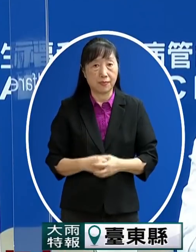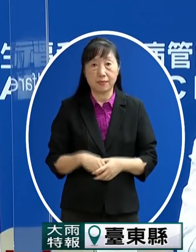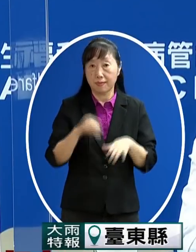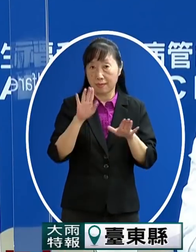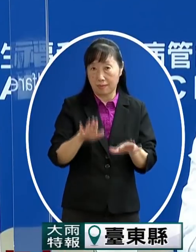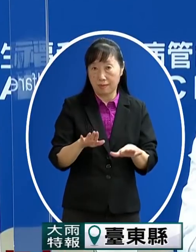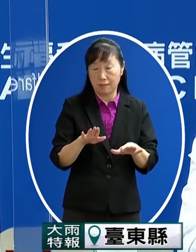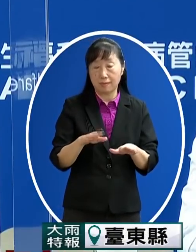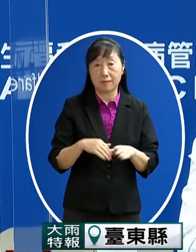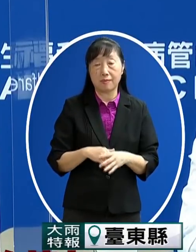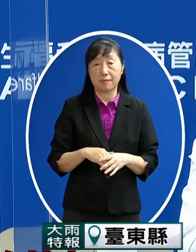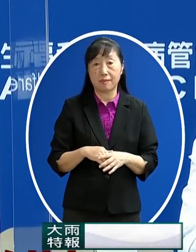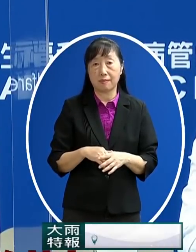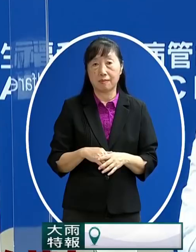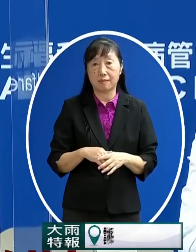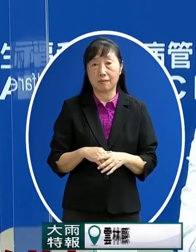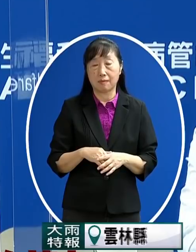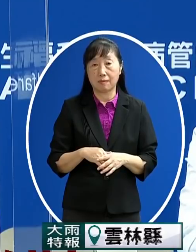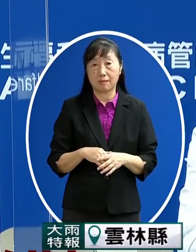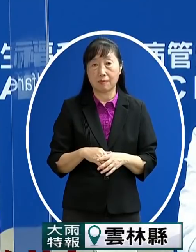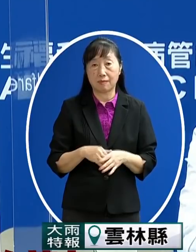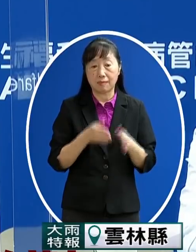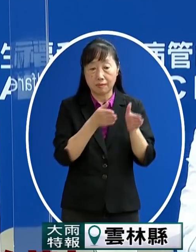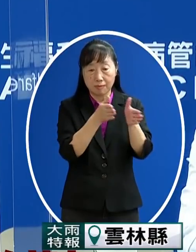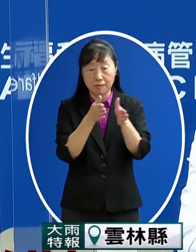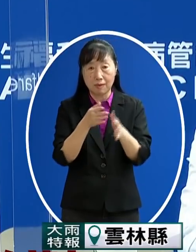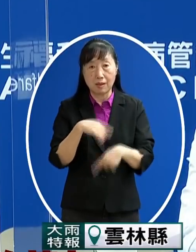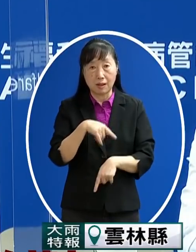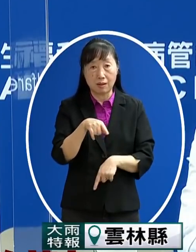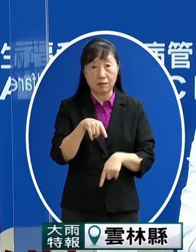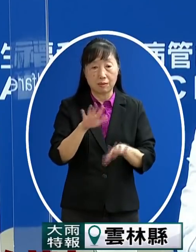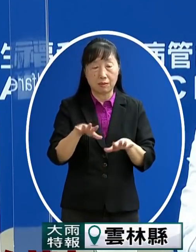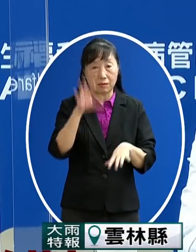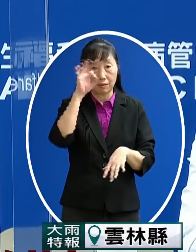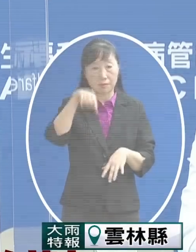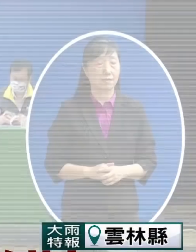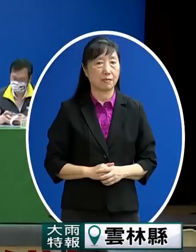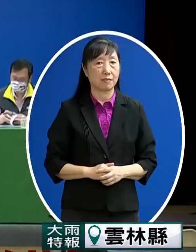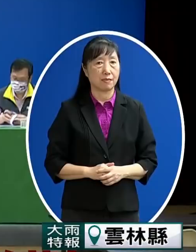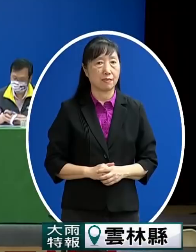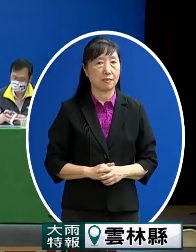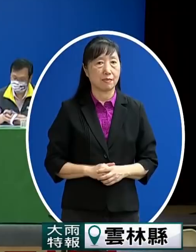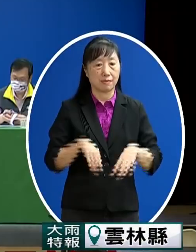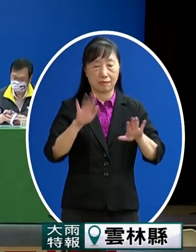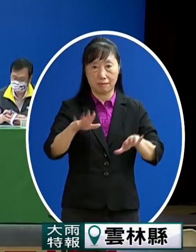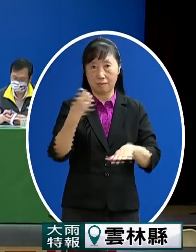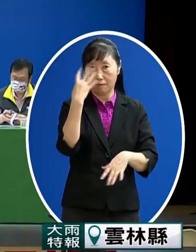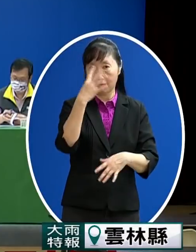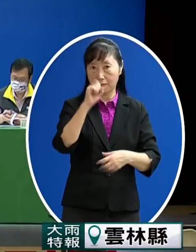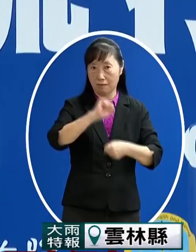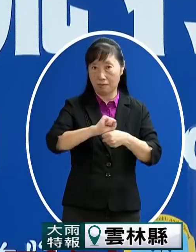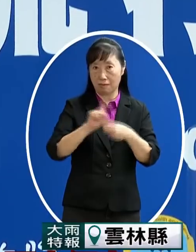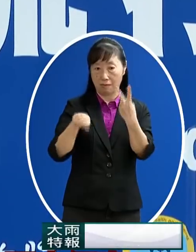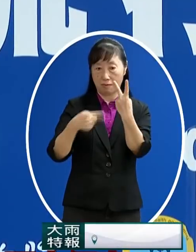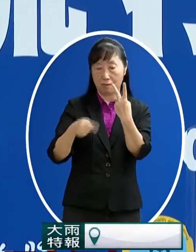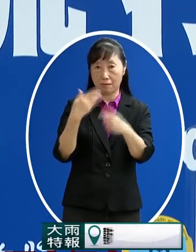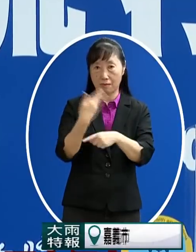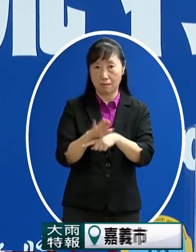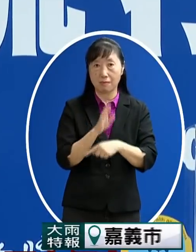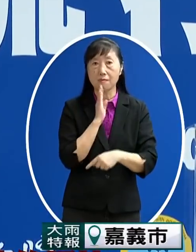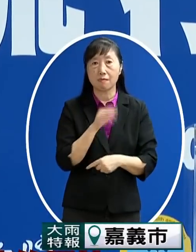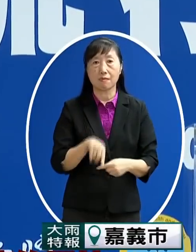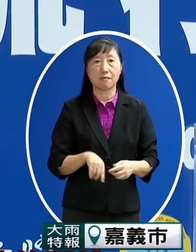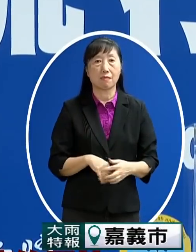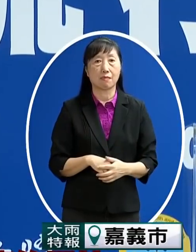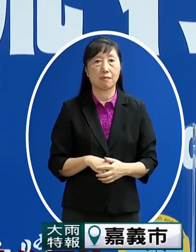起来目前看起来，好，这个好扩这个群聚并没有扩大。 我们今天有新增2例的死亡个案